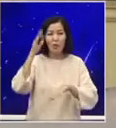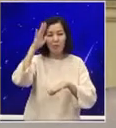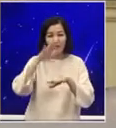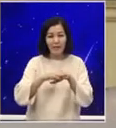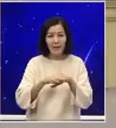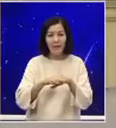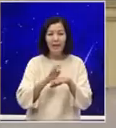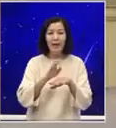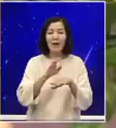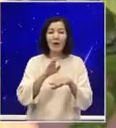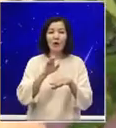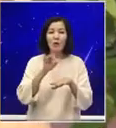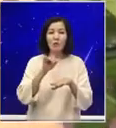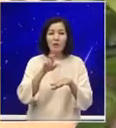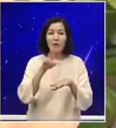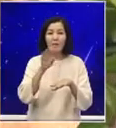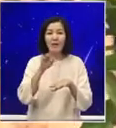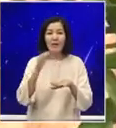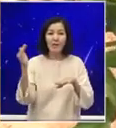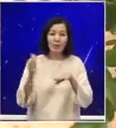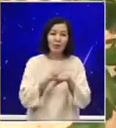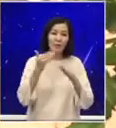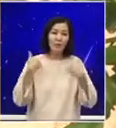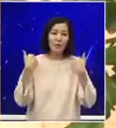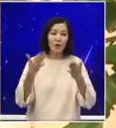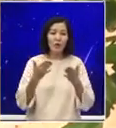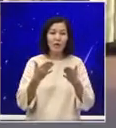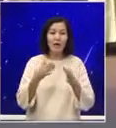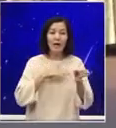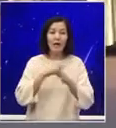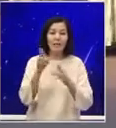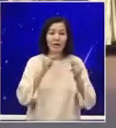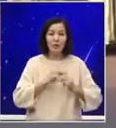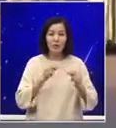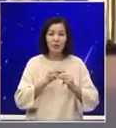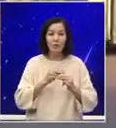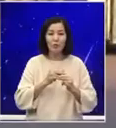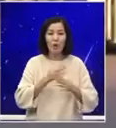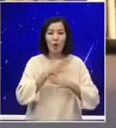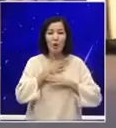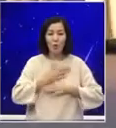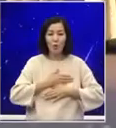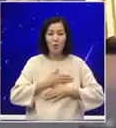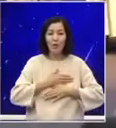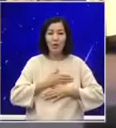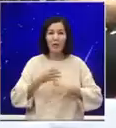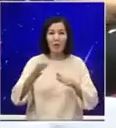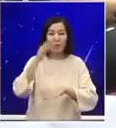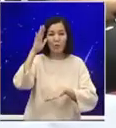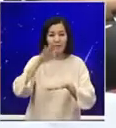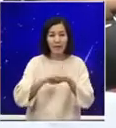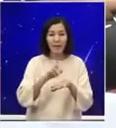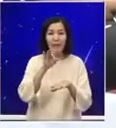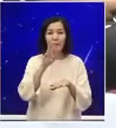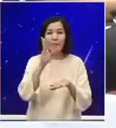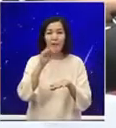да жылы лебізін білдірді. Мерейтой аясында атқарылып жатқан жұмыстарды оң бағалап, өнерпаздарға аймақ басшысы Амандық